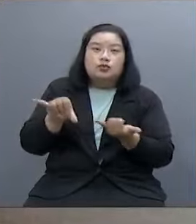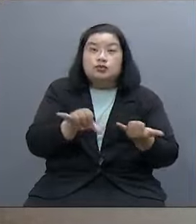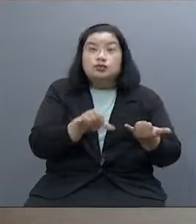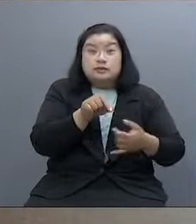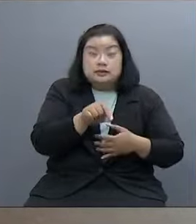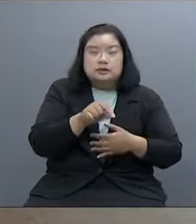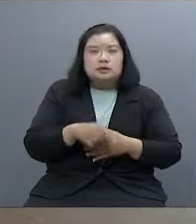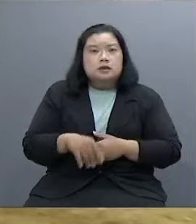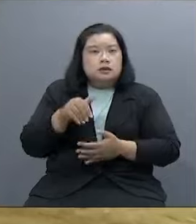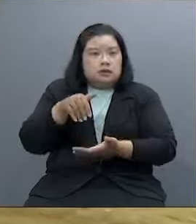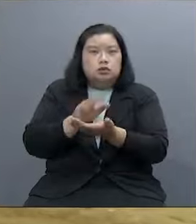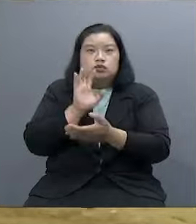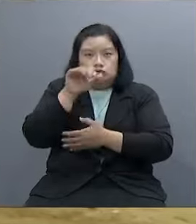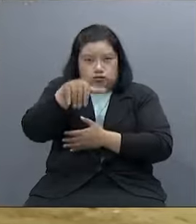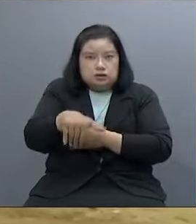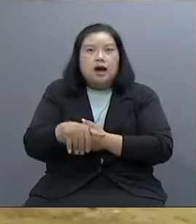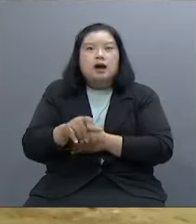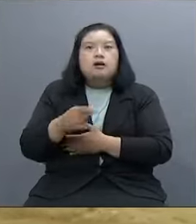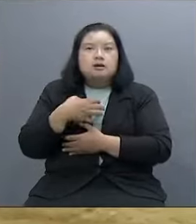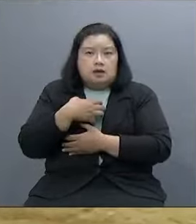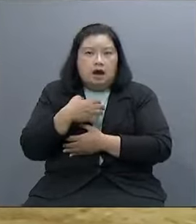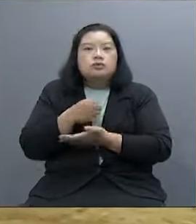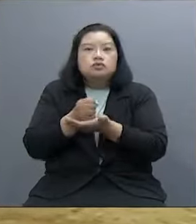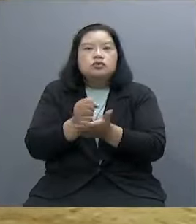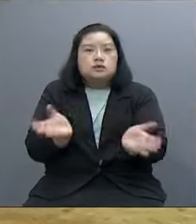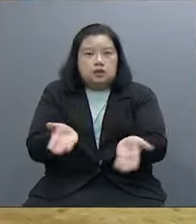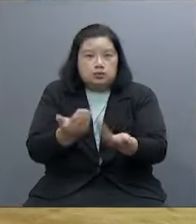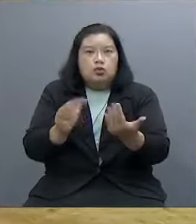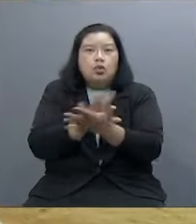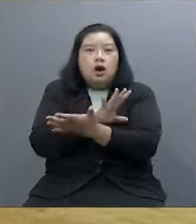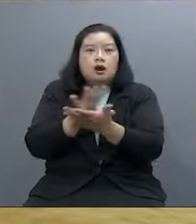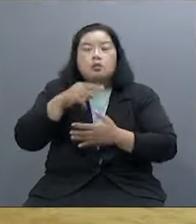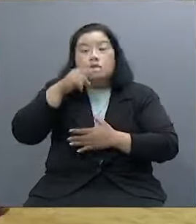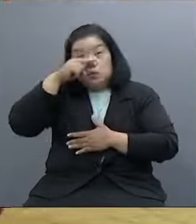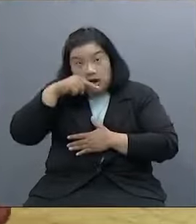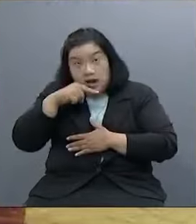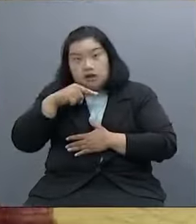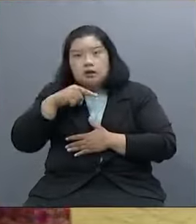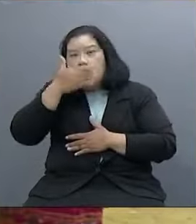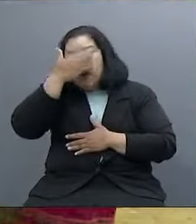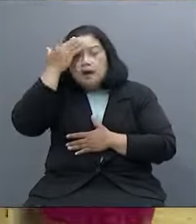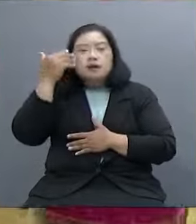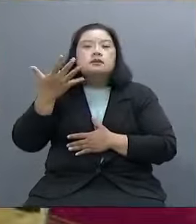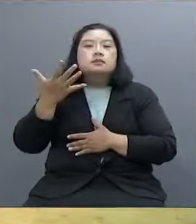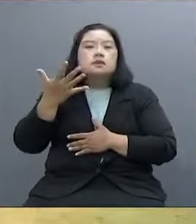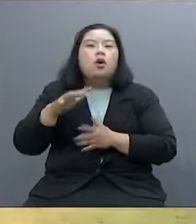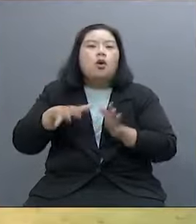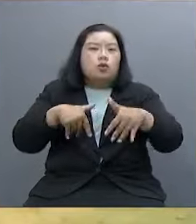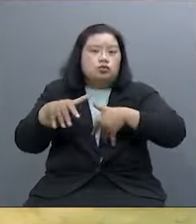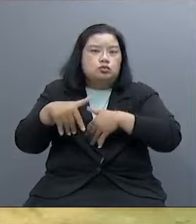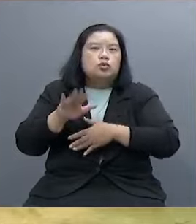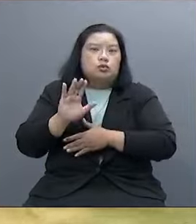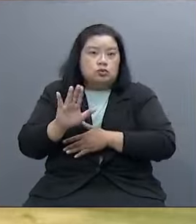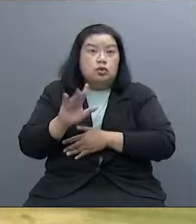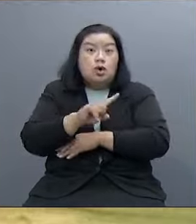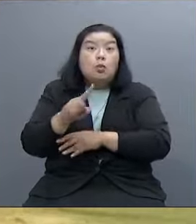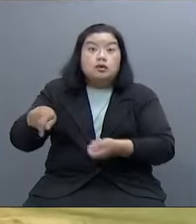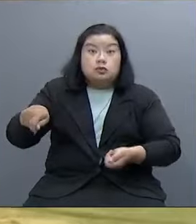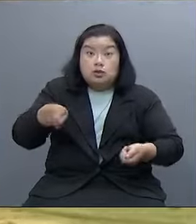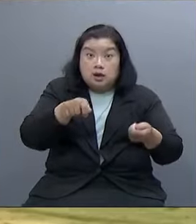รักษ์ช้างไทยต้องการที่จะส่งเสริมและสืบสานวัฒนธรรมและขนบธรรมเนียมประเพณีของท้องถิ่นในช่วงเทศกาลสงกรานต์